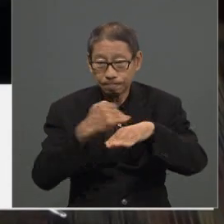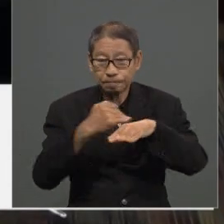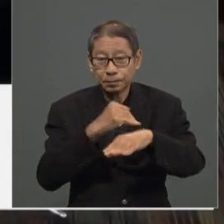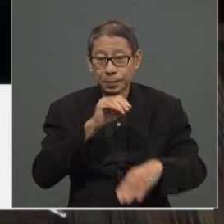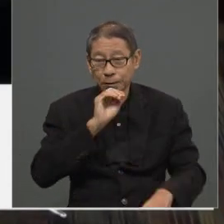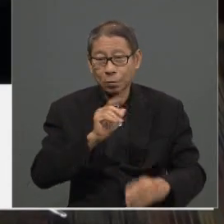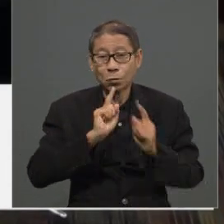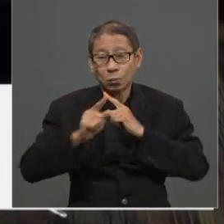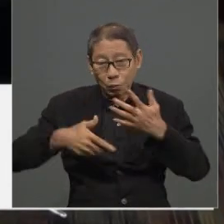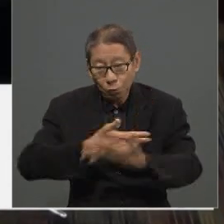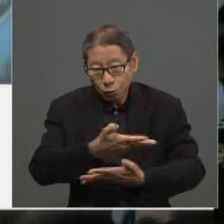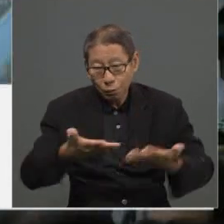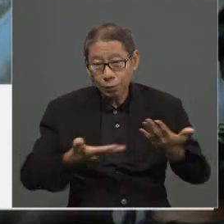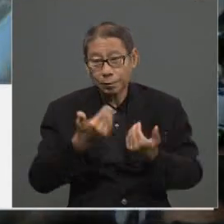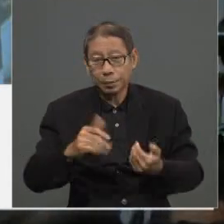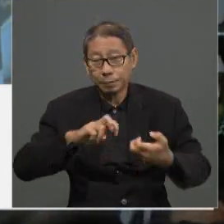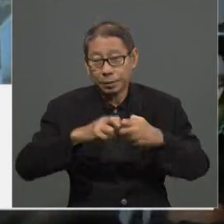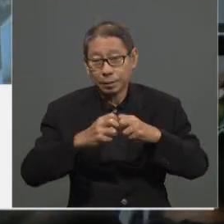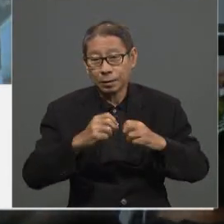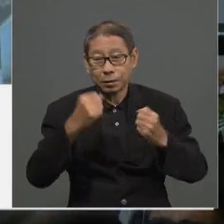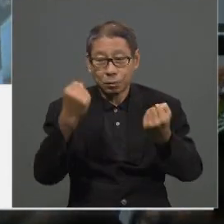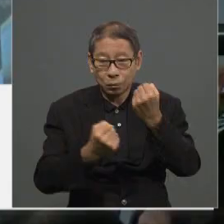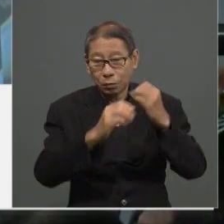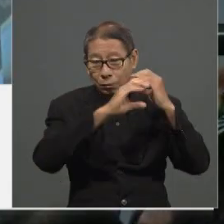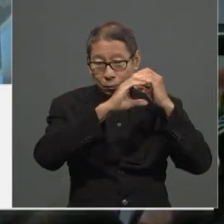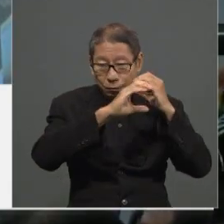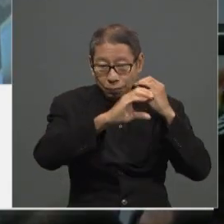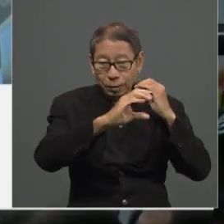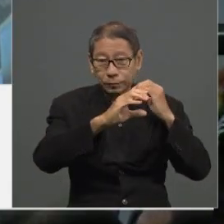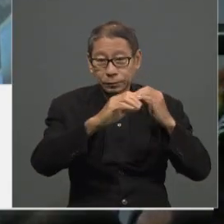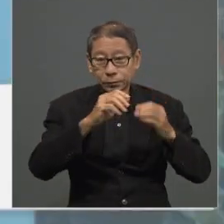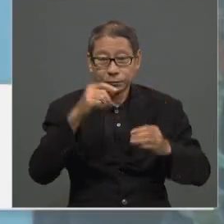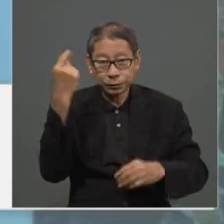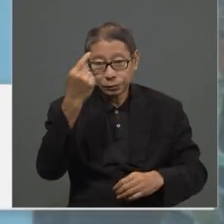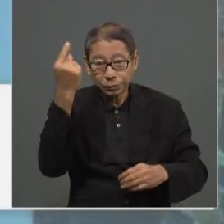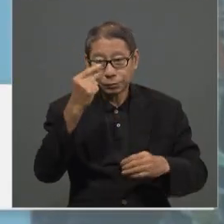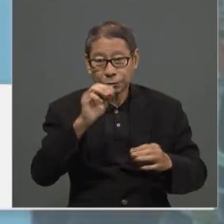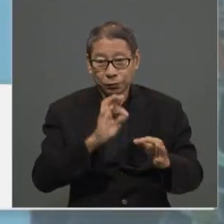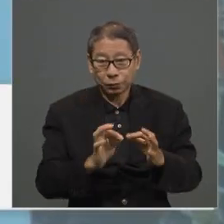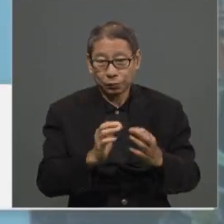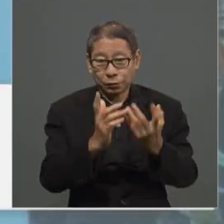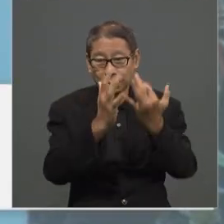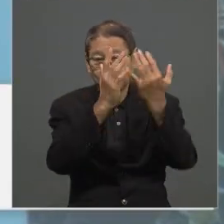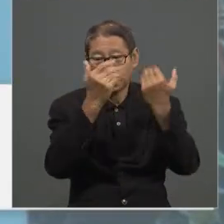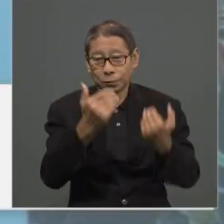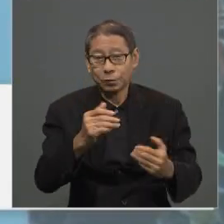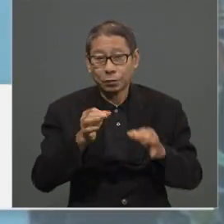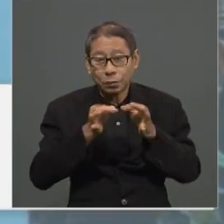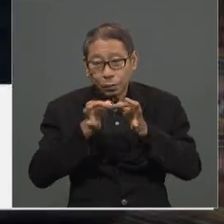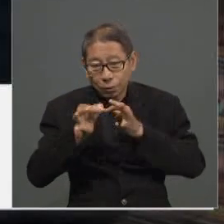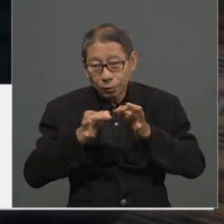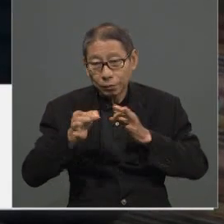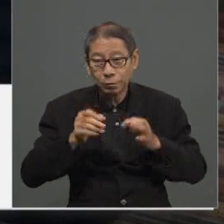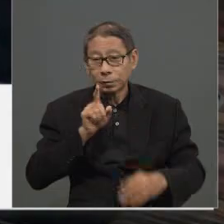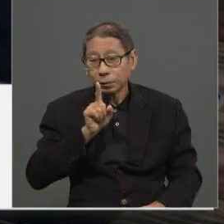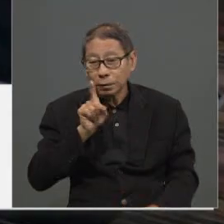แล้วก็มาหารือด้วยจากเหตุการณ์รถบัสทัศนศึกษาเกิดอุบัติเหตุไฟไหม้นี่แหละแล้วก็ระบุว่าการเรียกชี้แจงครั้งนี้เพื่อสอ